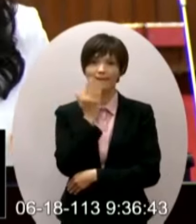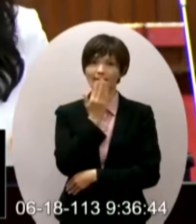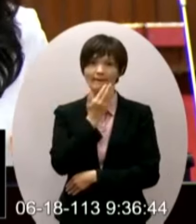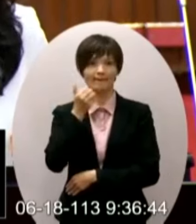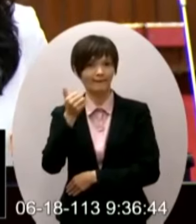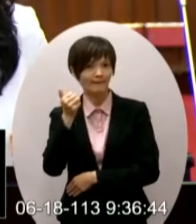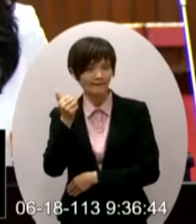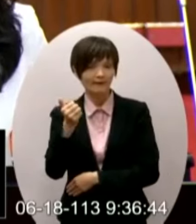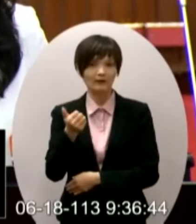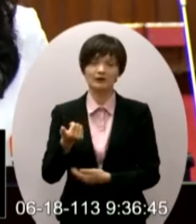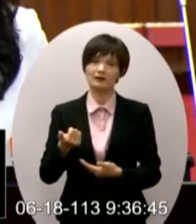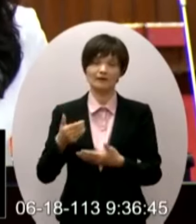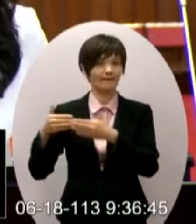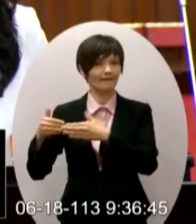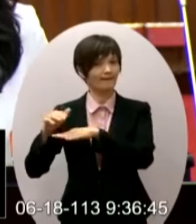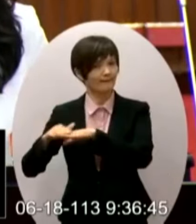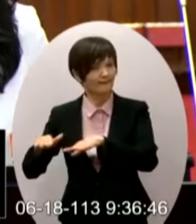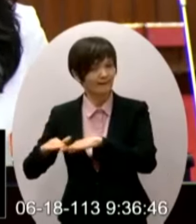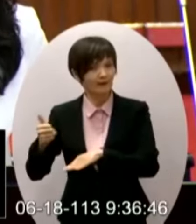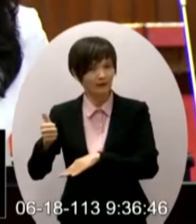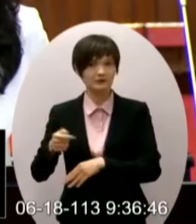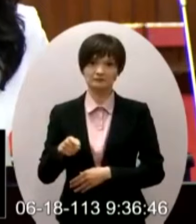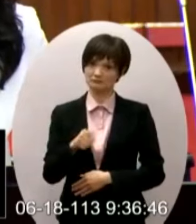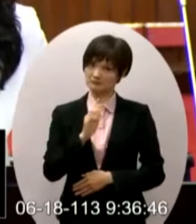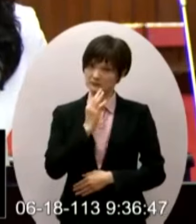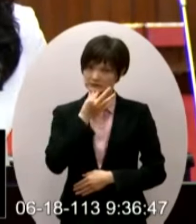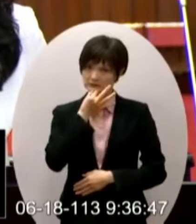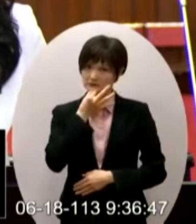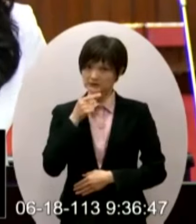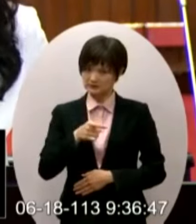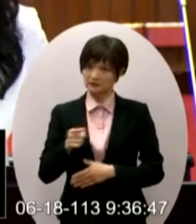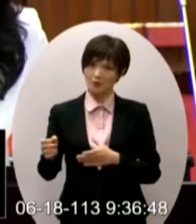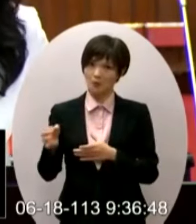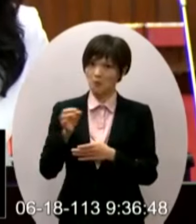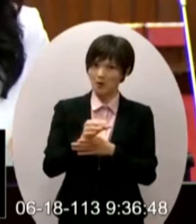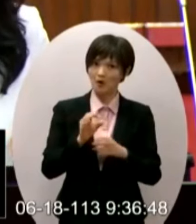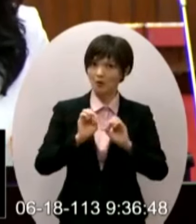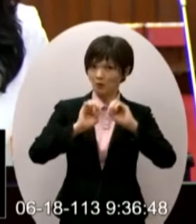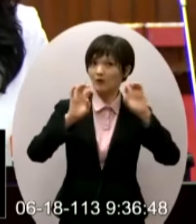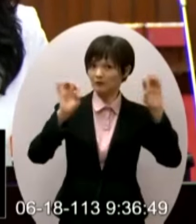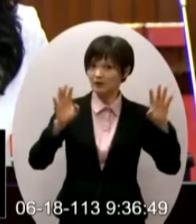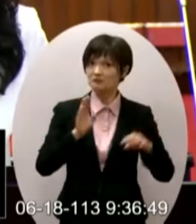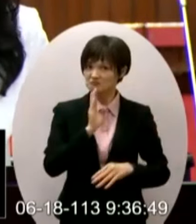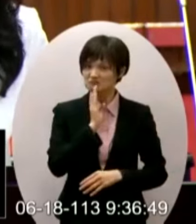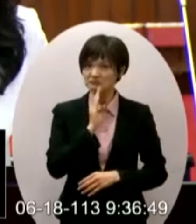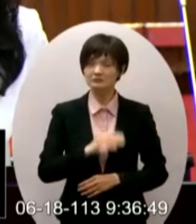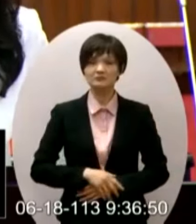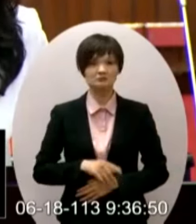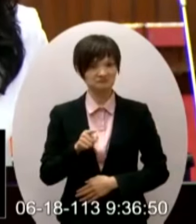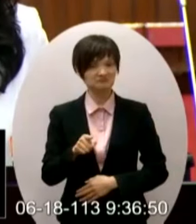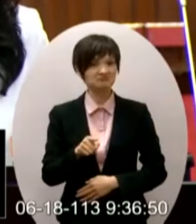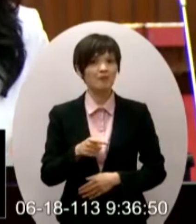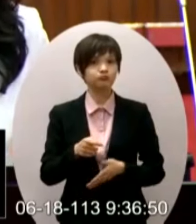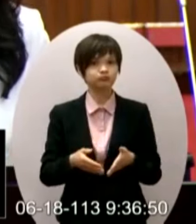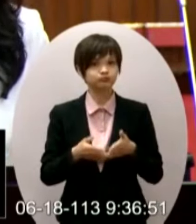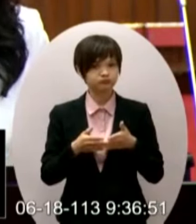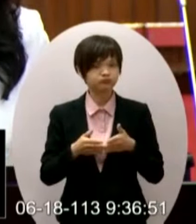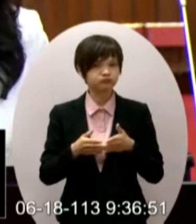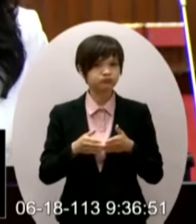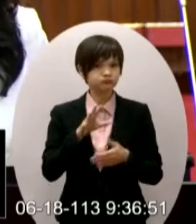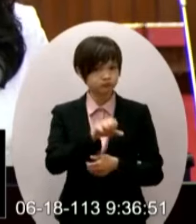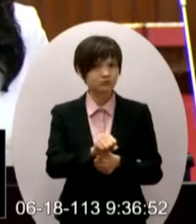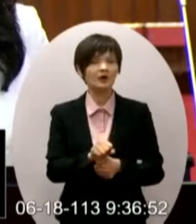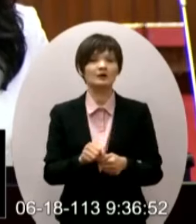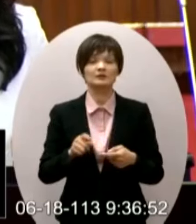爹，那就是广告，就是置入，那就应该要让干爹现行。事实上我要强调的是，在很多的平台当中，包